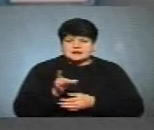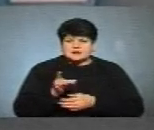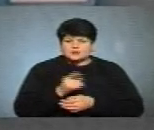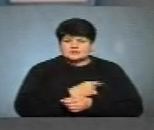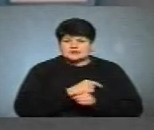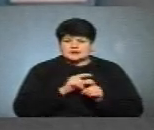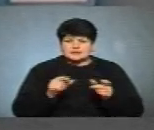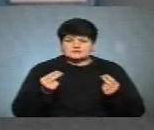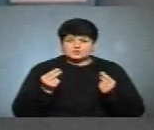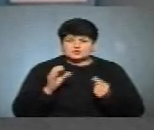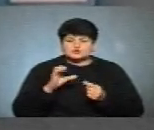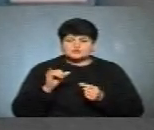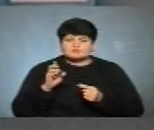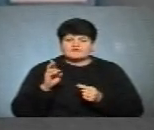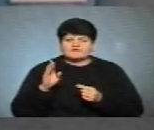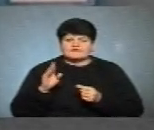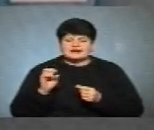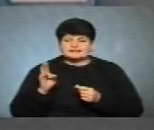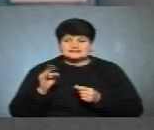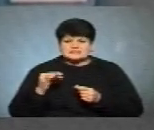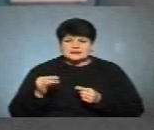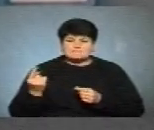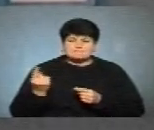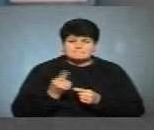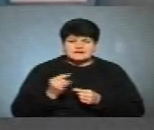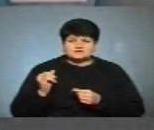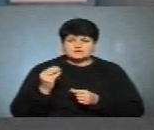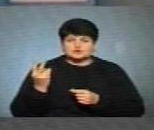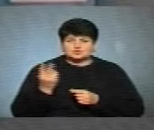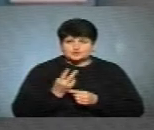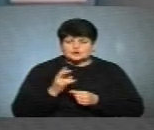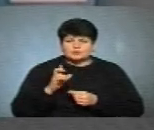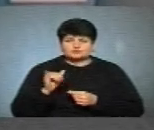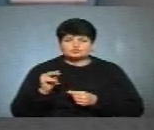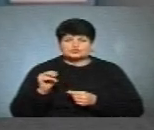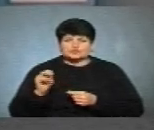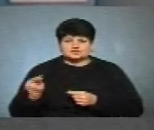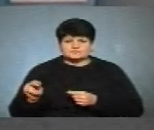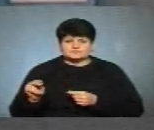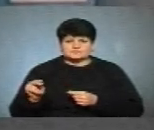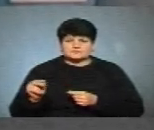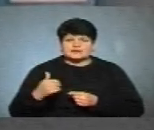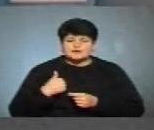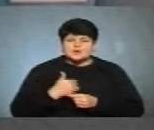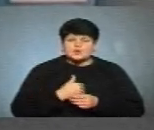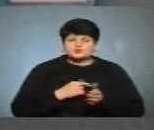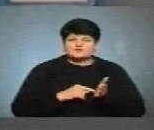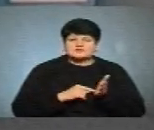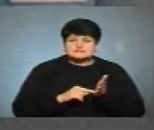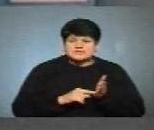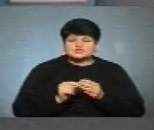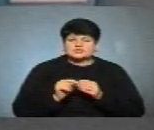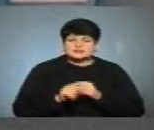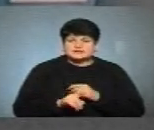лікарня за кошти субвенції першої і другої, і Бучач. Але я хочу відзначити і те,